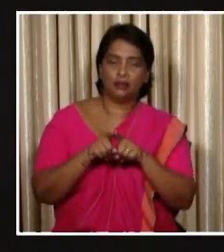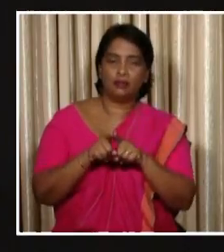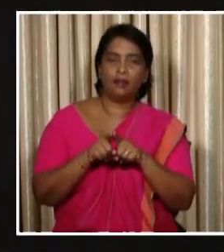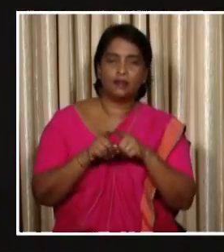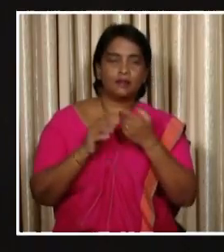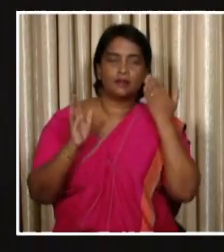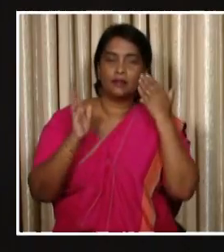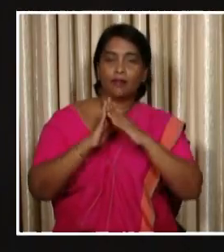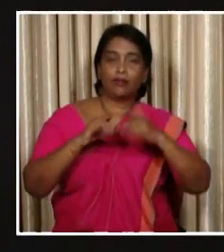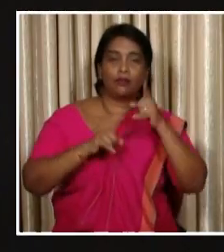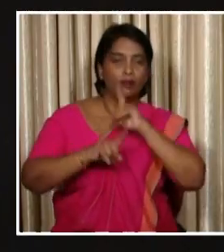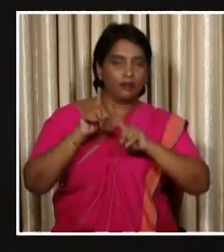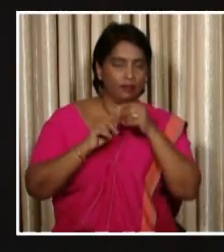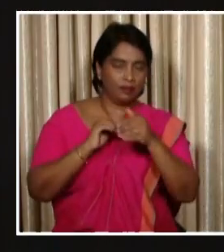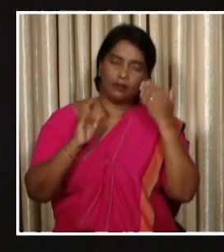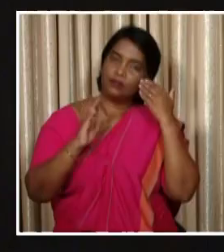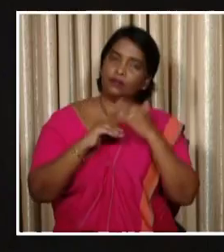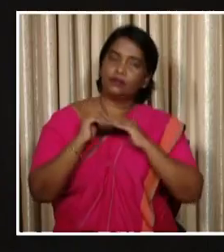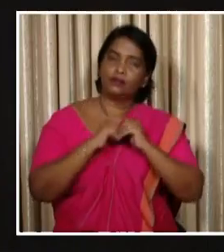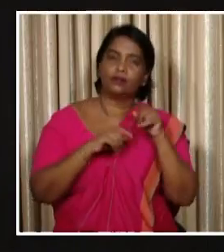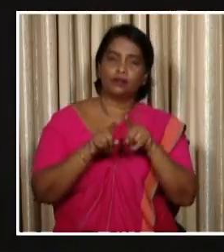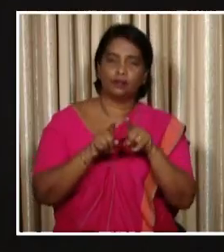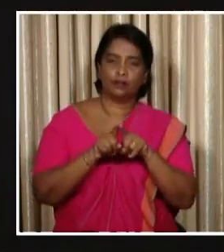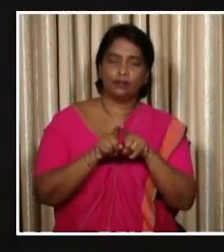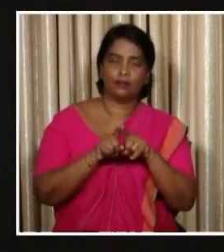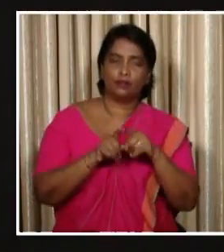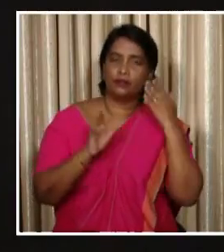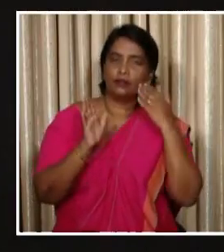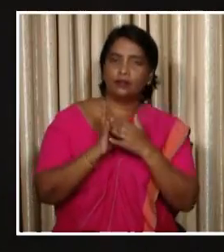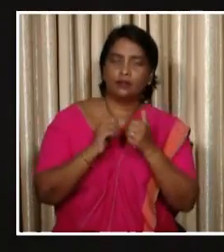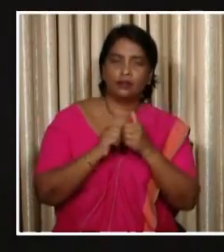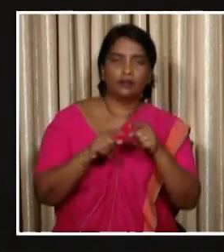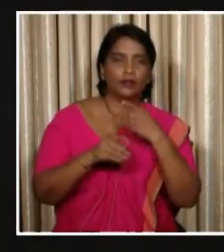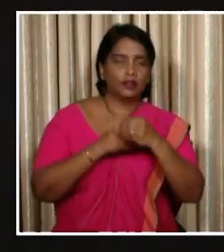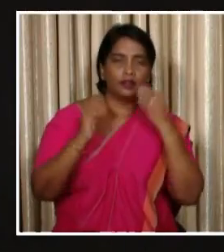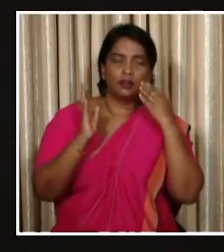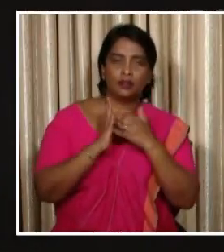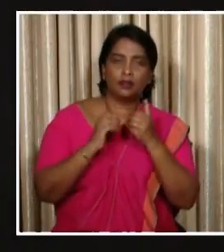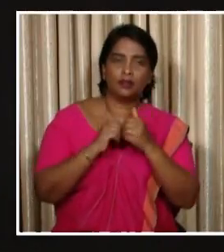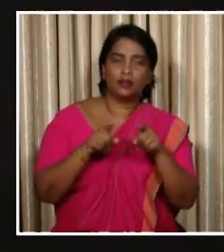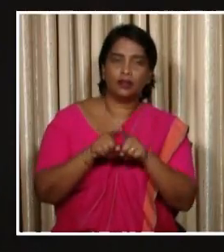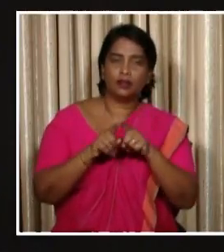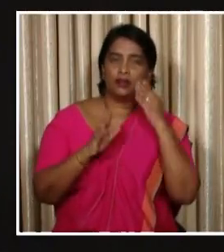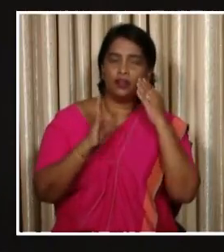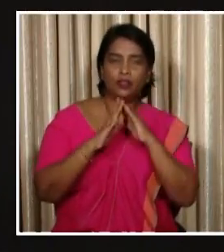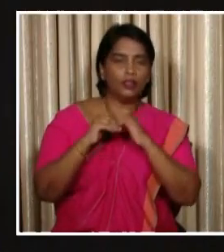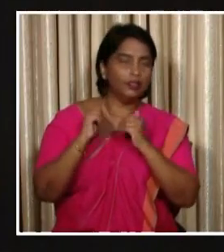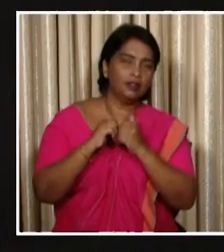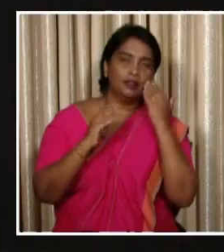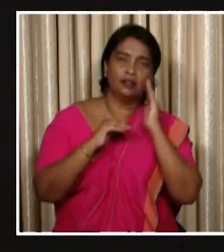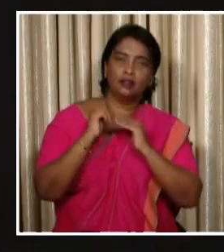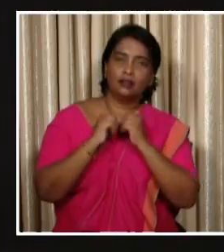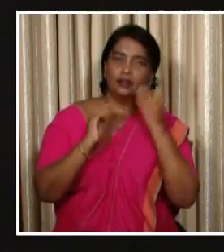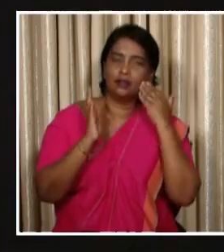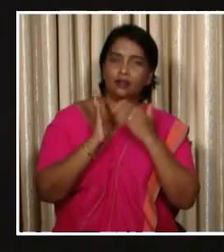සාකච්ඡා කරපු දේවල් පිළිබඳව රටට ප්ලෑන් එකක් නැතිව ආයෝජන ගෙනන එකටයි මන්ත්‍රීතුමනි රටක් විදියට